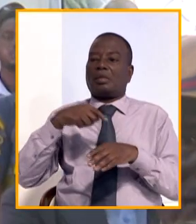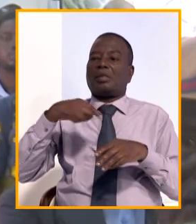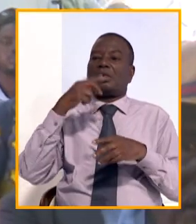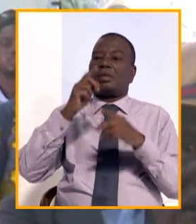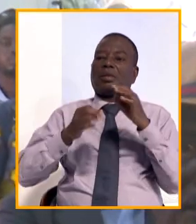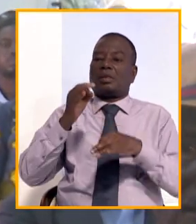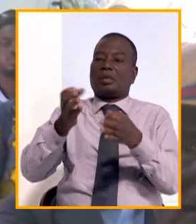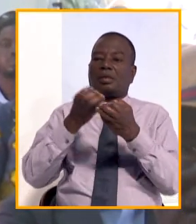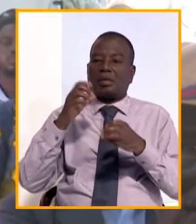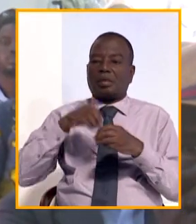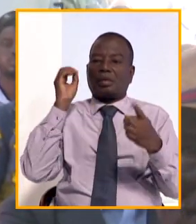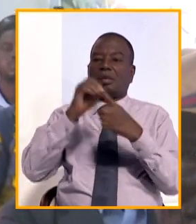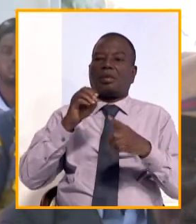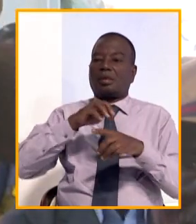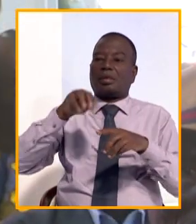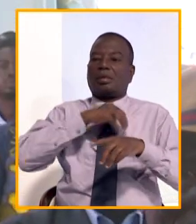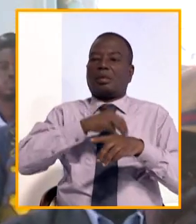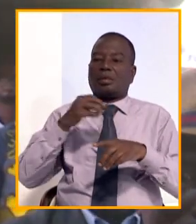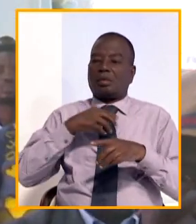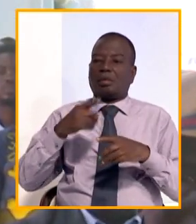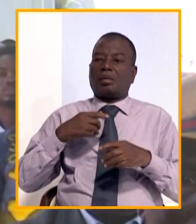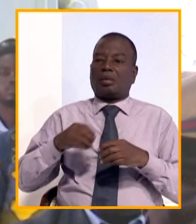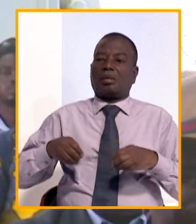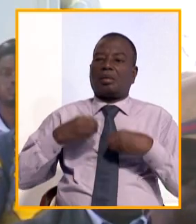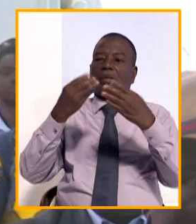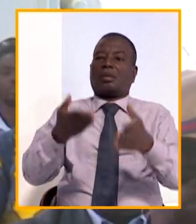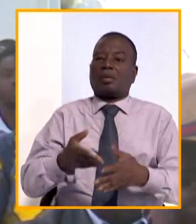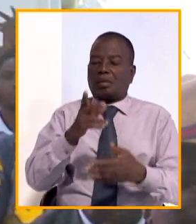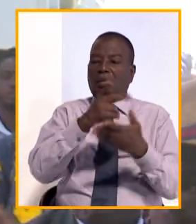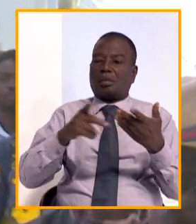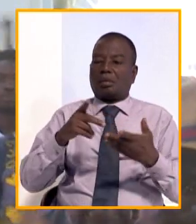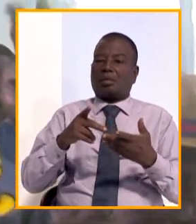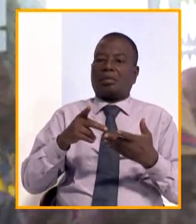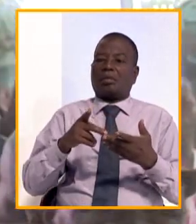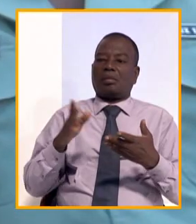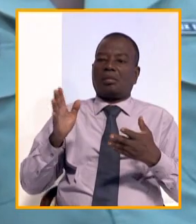leur objectif, leur mission arrive à bien, ils n'ont qu'à nous donner notre bande.